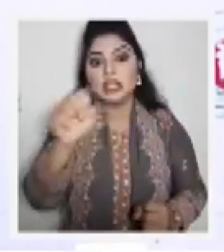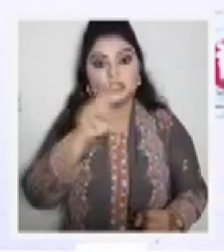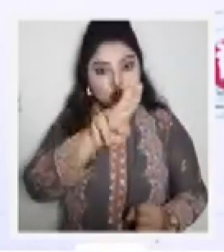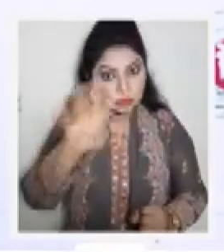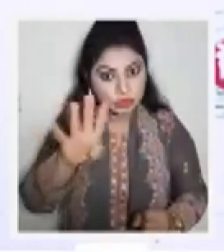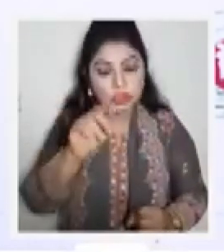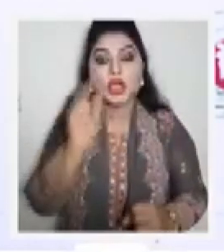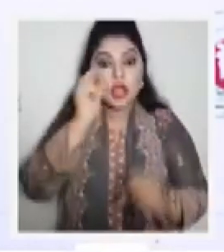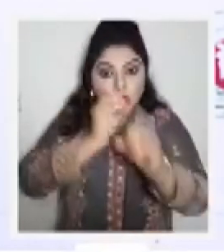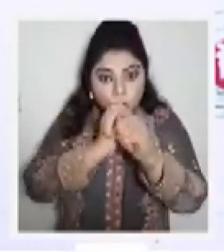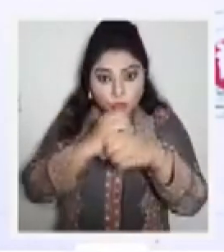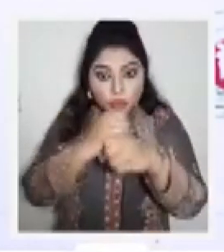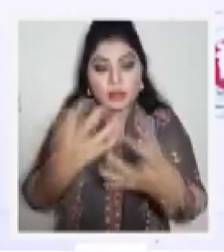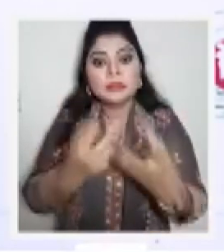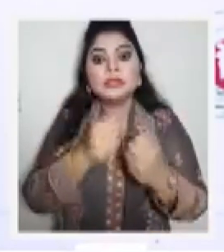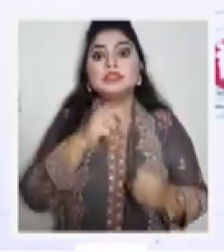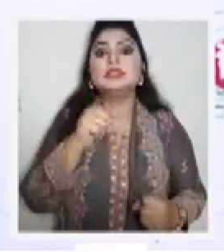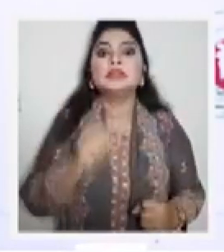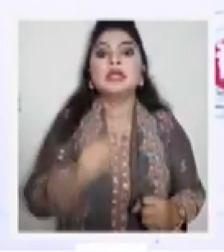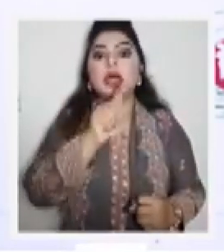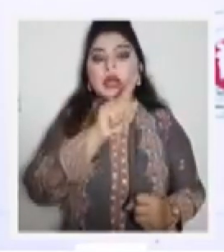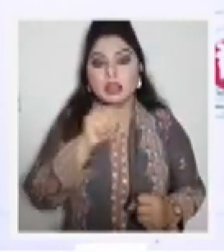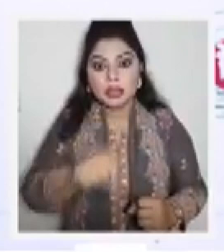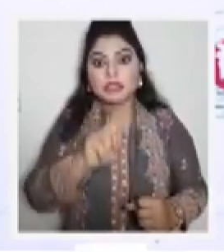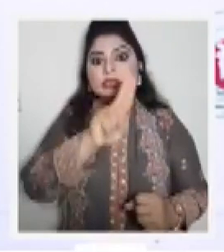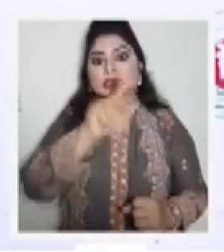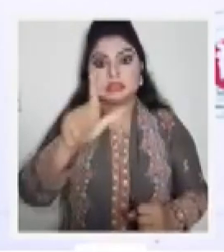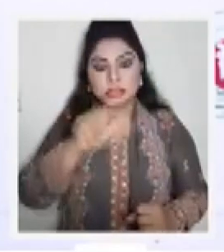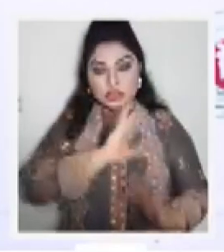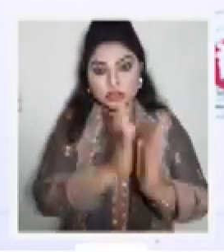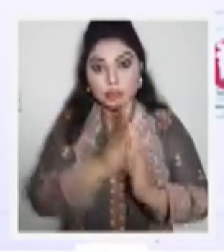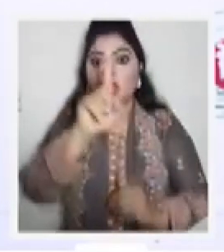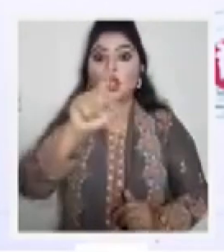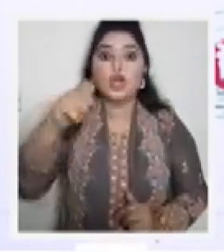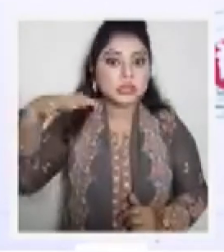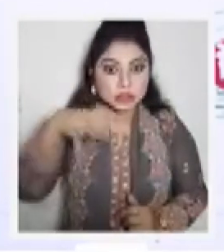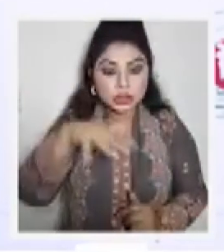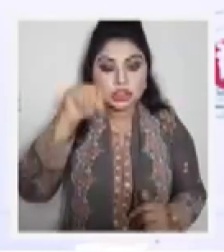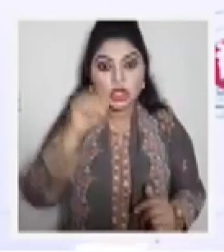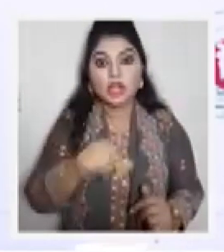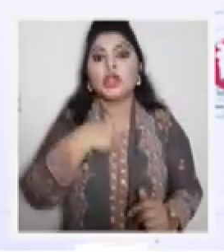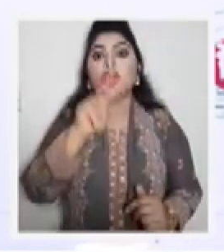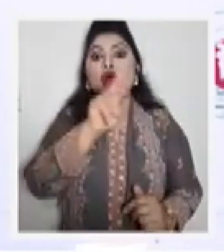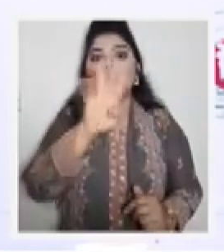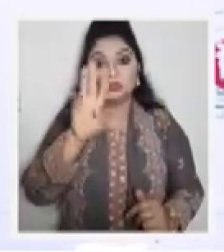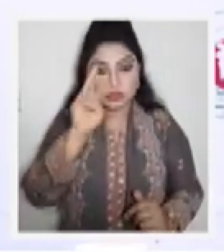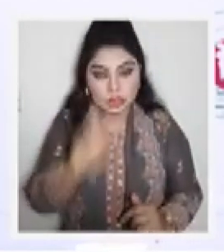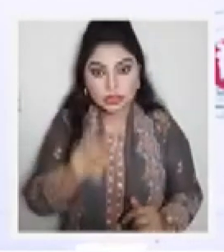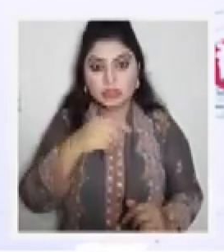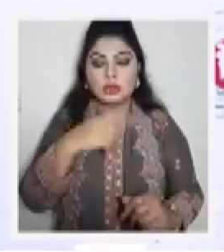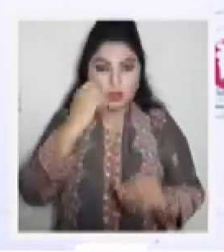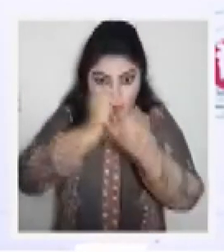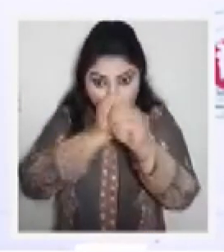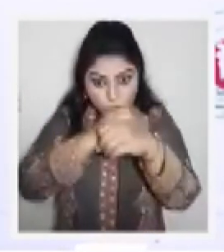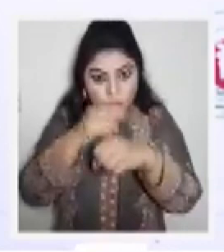24 ঘন্টায় নমুনা সংগৃহীত হয়েছে 12,361টি এবং পরীক্ষা হয়েছে 12,027টি নমুনা।